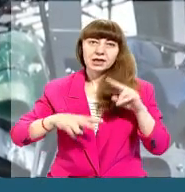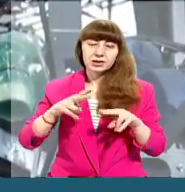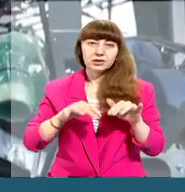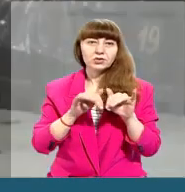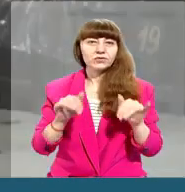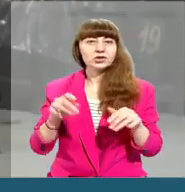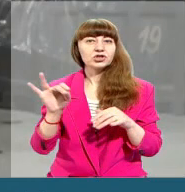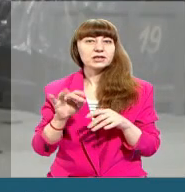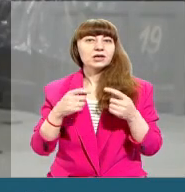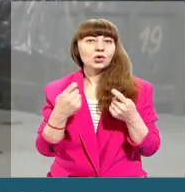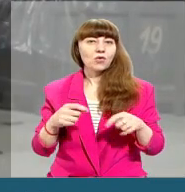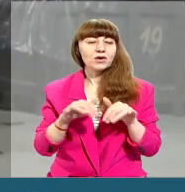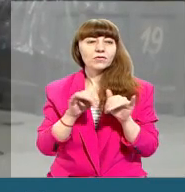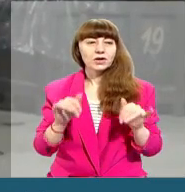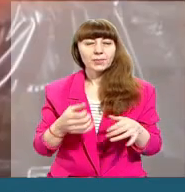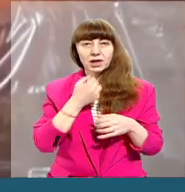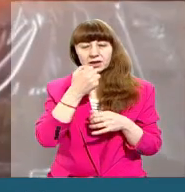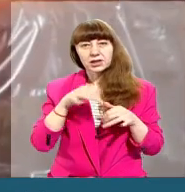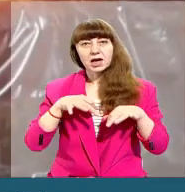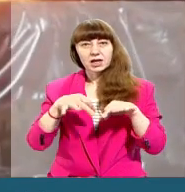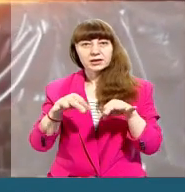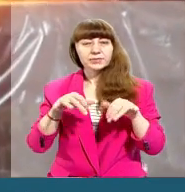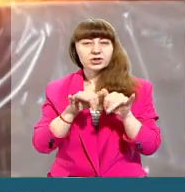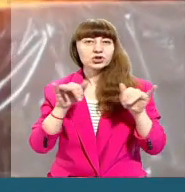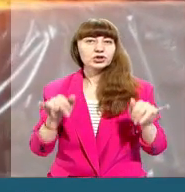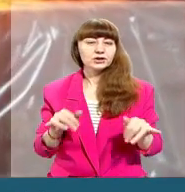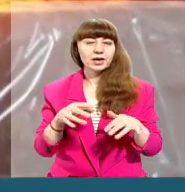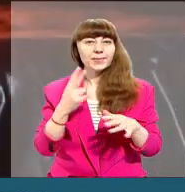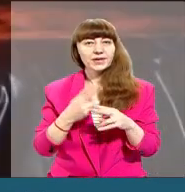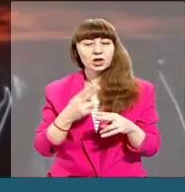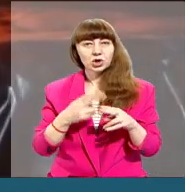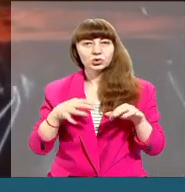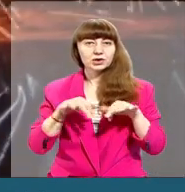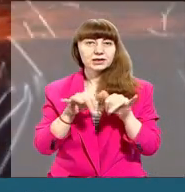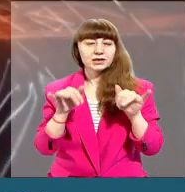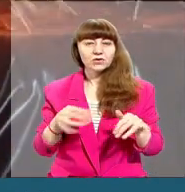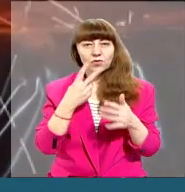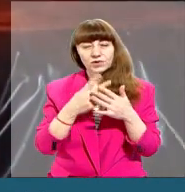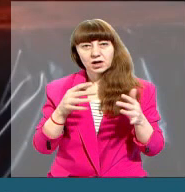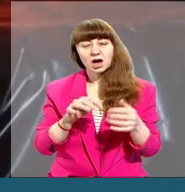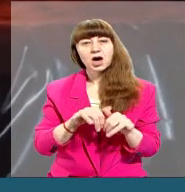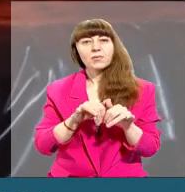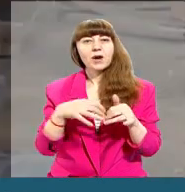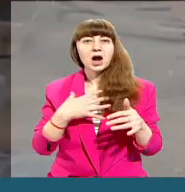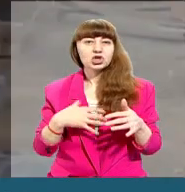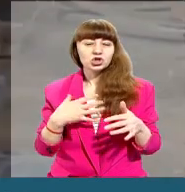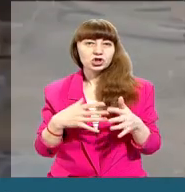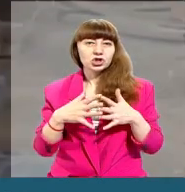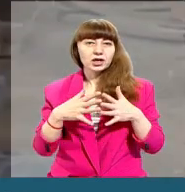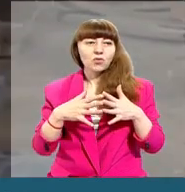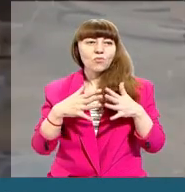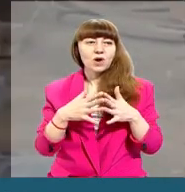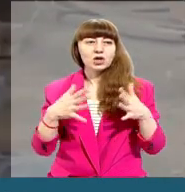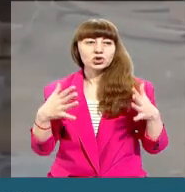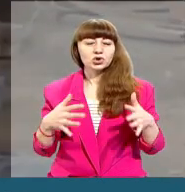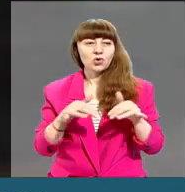и торговли. Благодаря развитию машиностроения и металлургии зафиксирован значительный рост в обрабатывающей промышленности. По словам